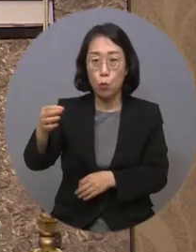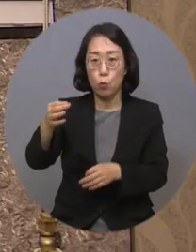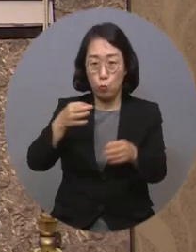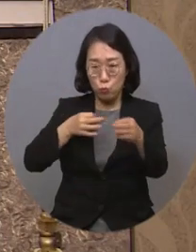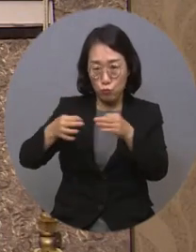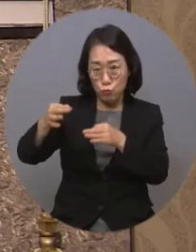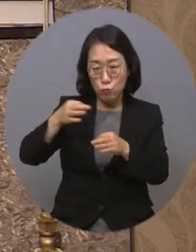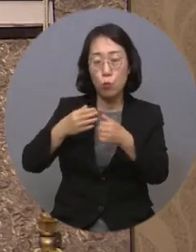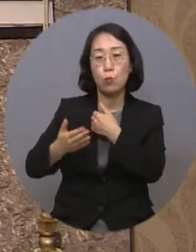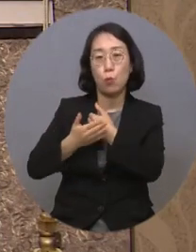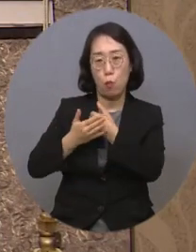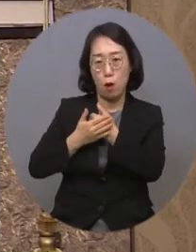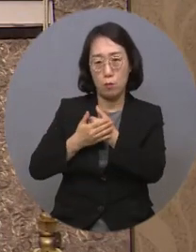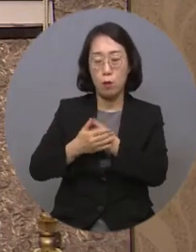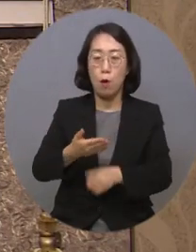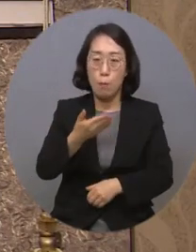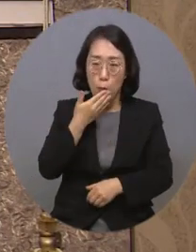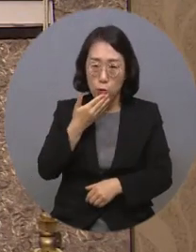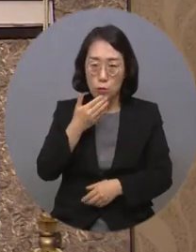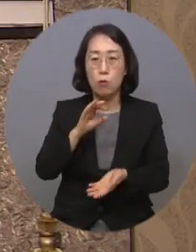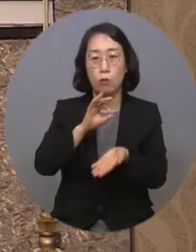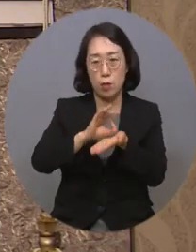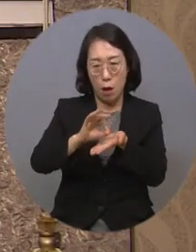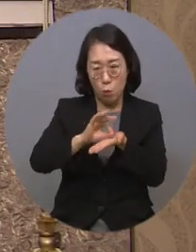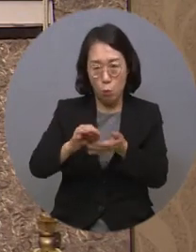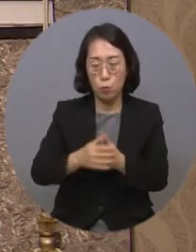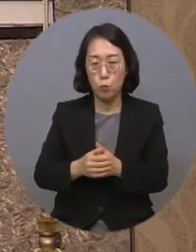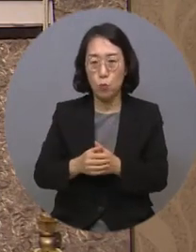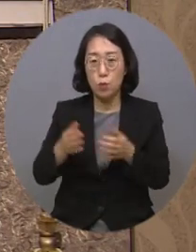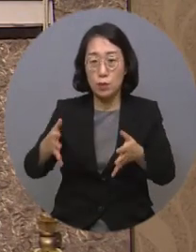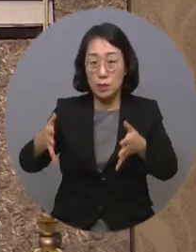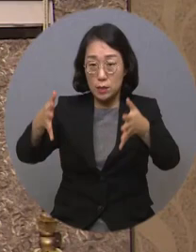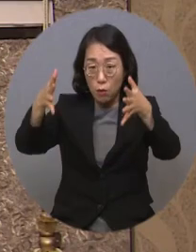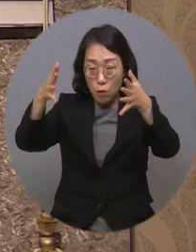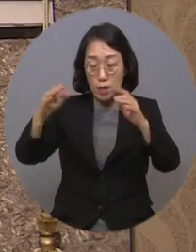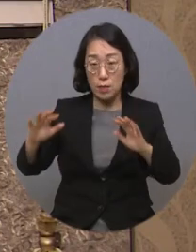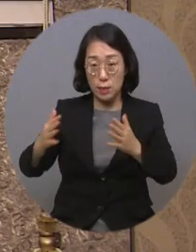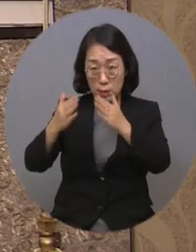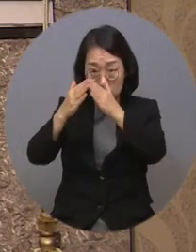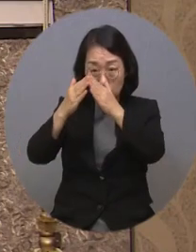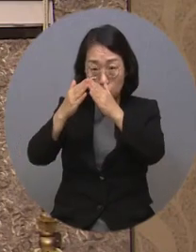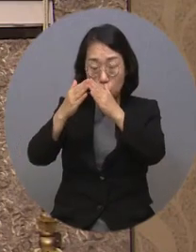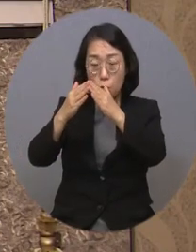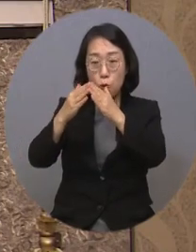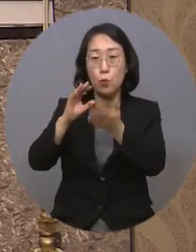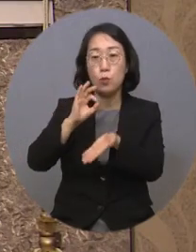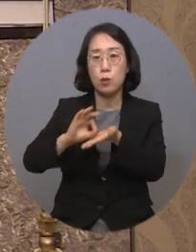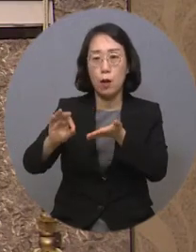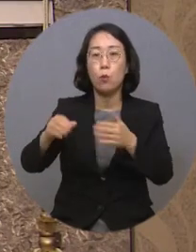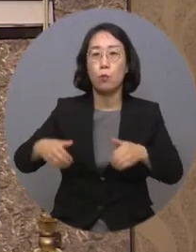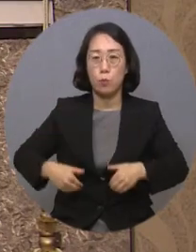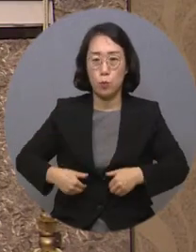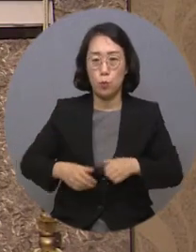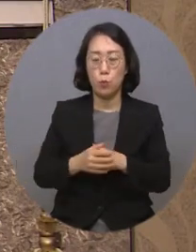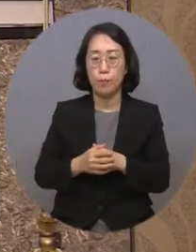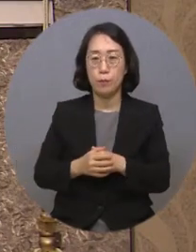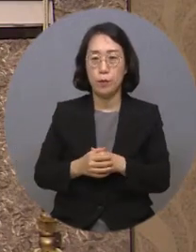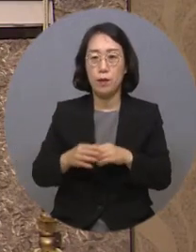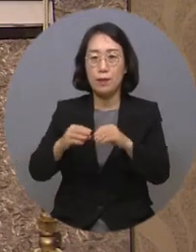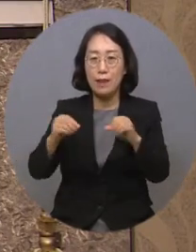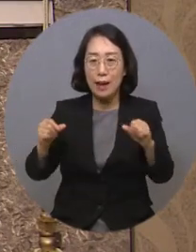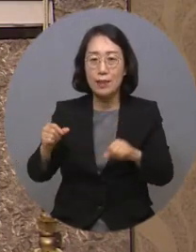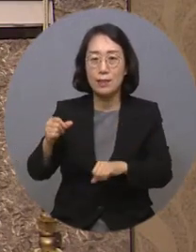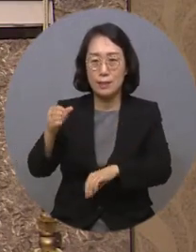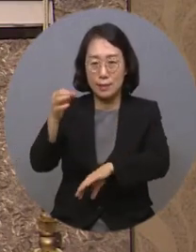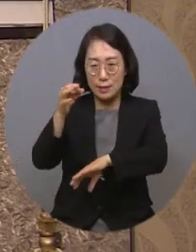이제 그걸로 먹는 것도 해결하고 네. 또 이제 시설 짓는 것을 이제 해결해야 되잖아요. 예. 그래서 이제 땅을 사러